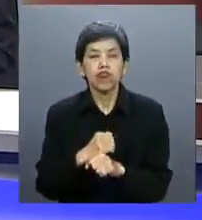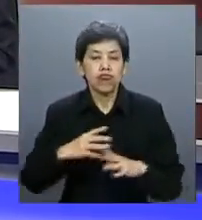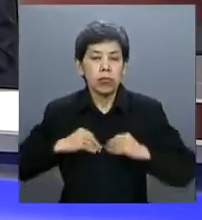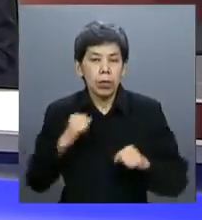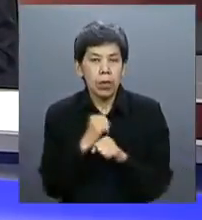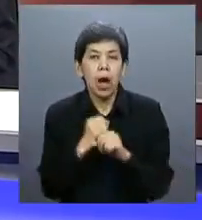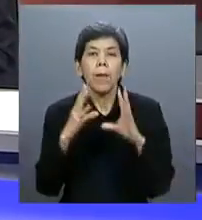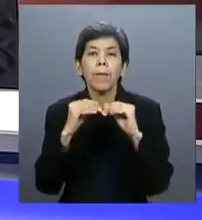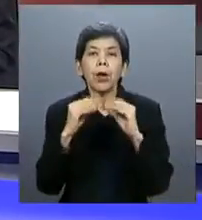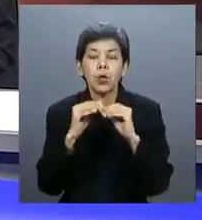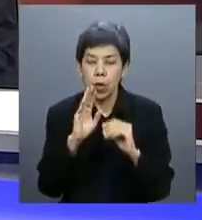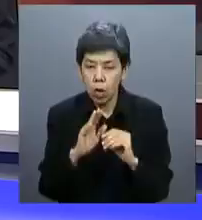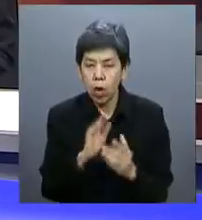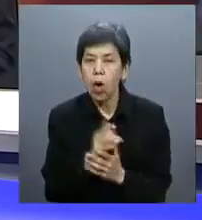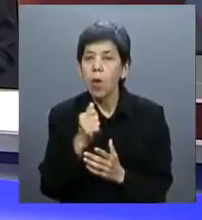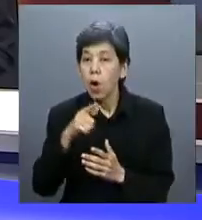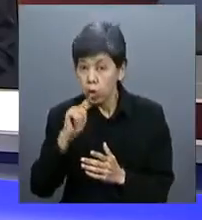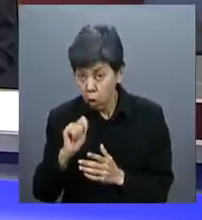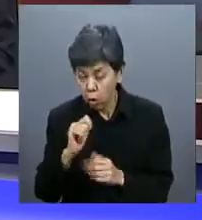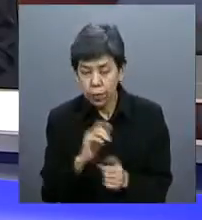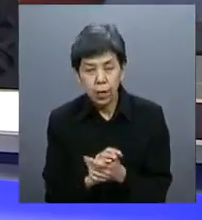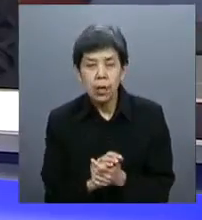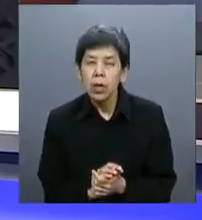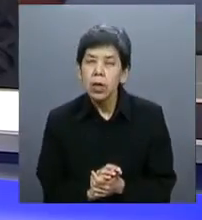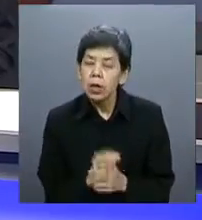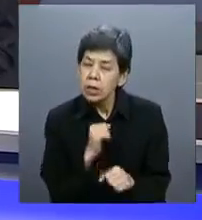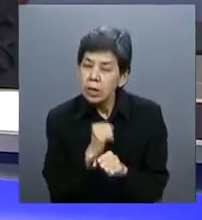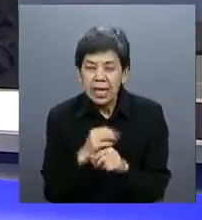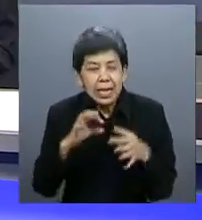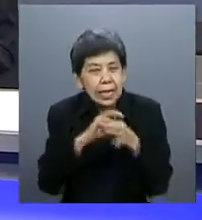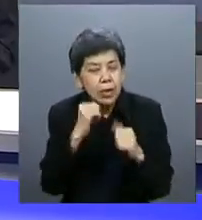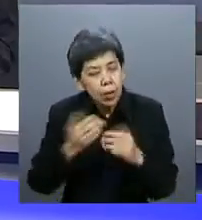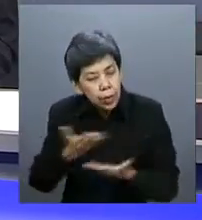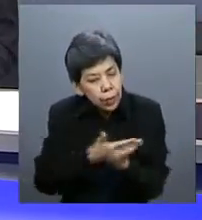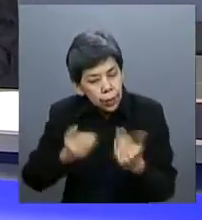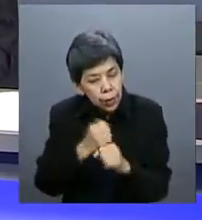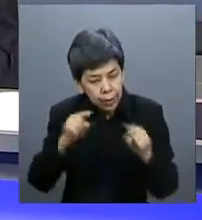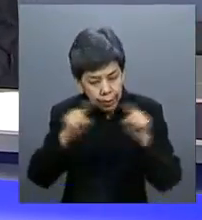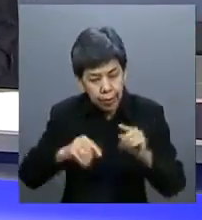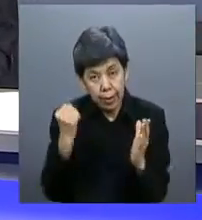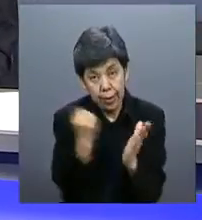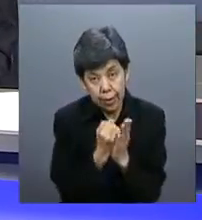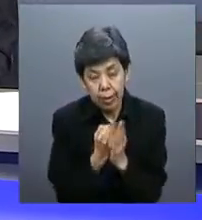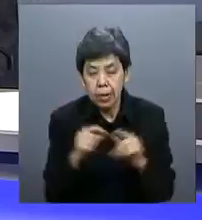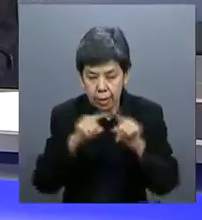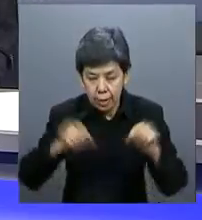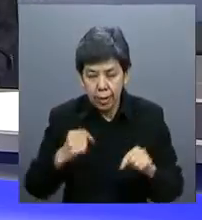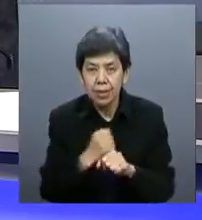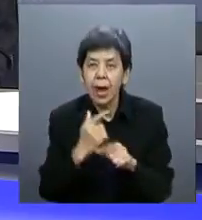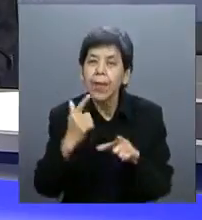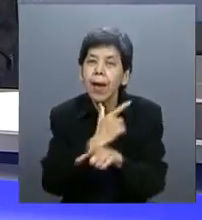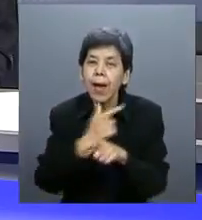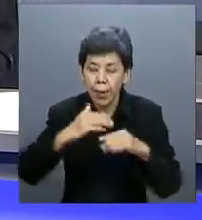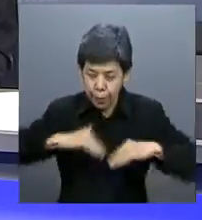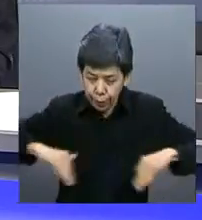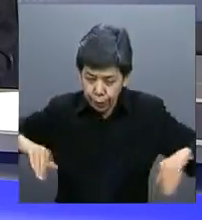เปิดประชุมสภาของอบต.เขาหลวงอำเภอวังสะพุงกรณีพิจารณาต่อใบอนุญาตประธานบัตรเหมืองแร่ทองคำในเขตป่า